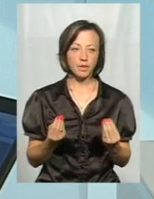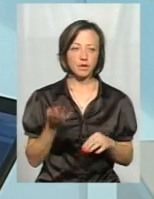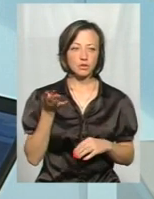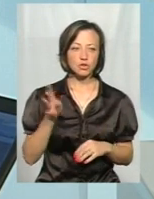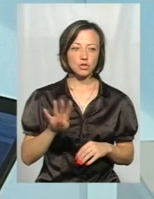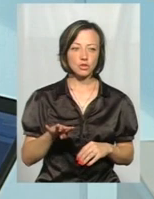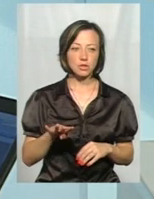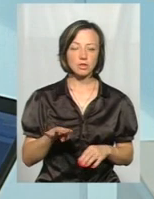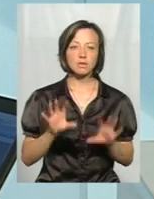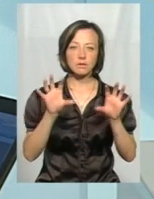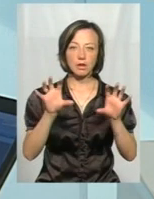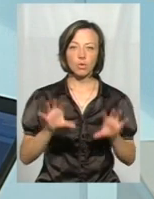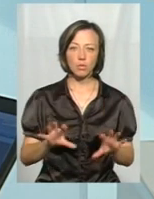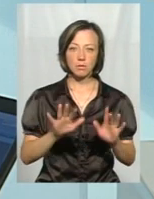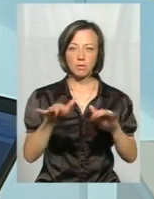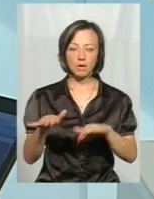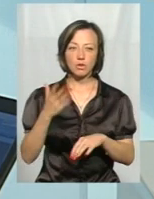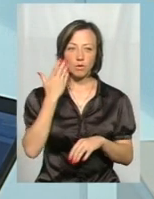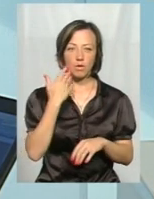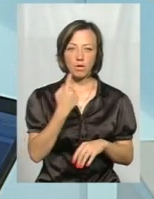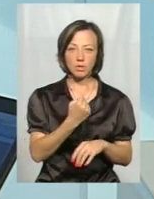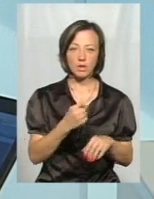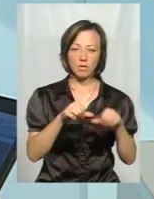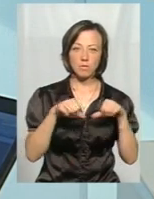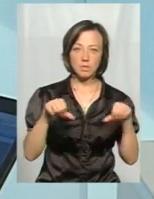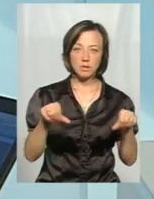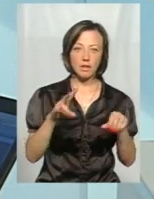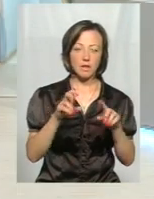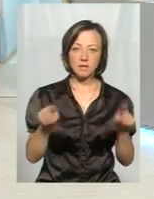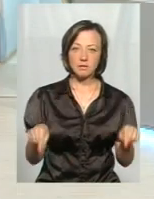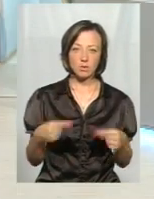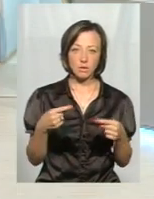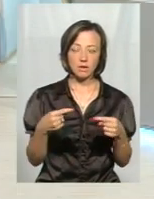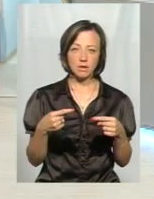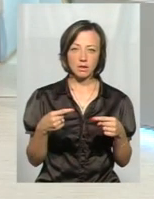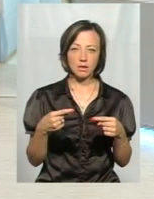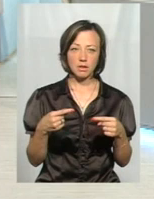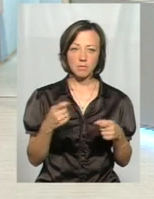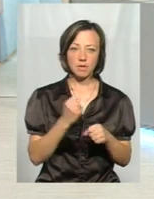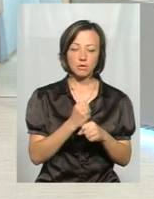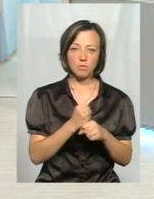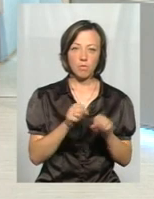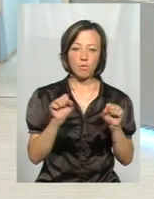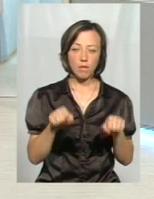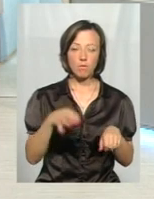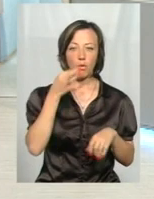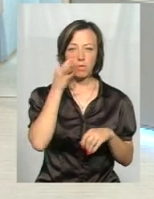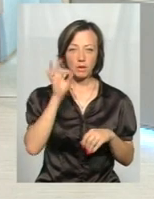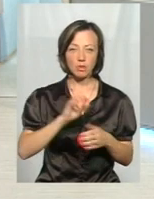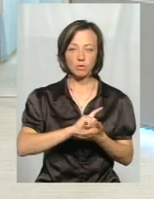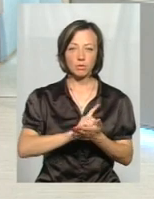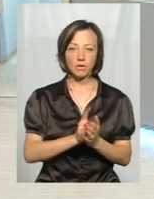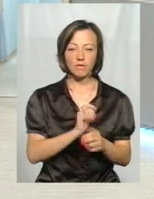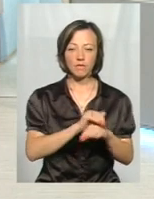4 узаконених пляжі, коли в одних випадках комісії взагалі не створили. які працювали, могли б компетентно,